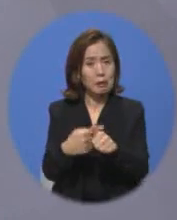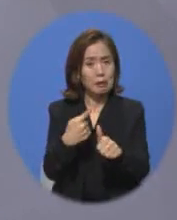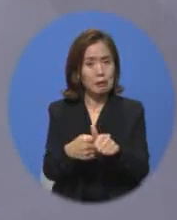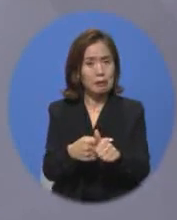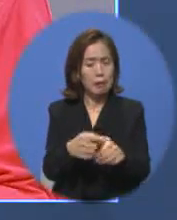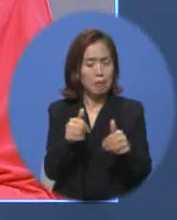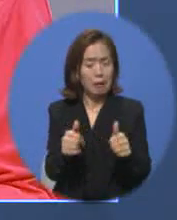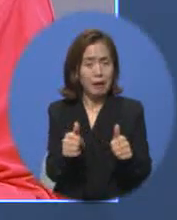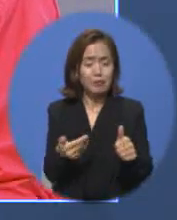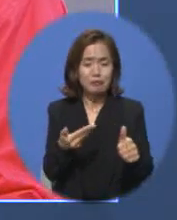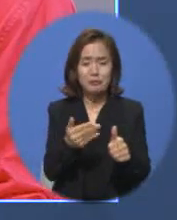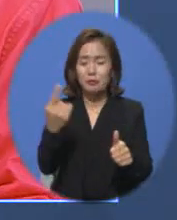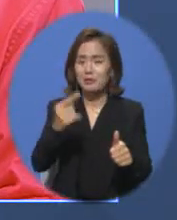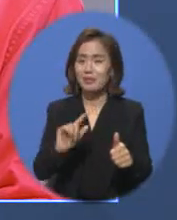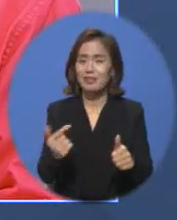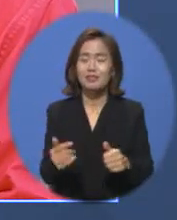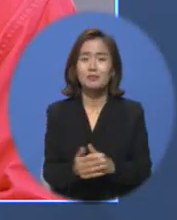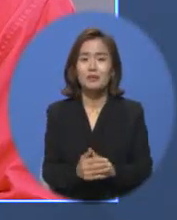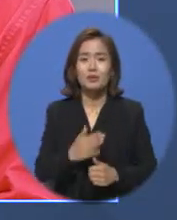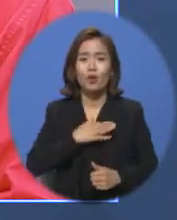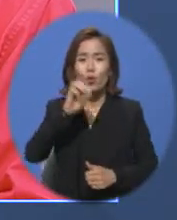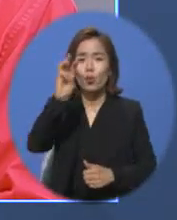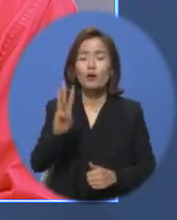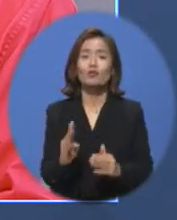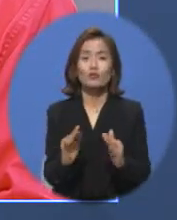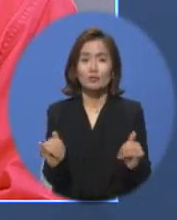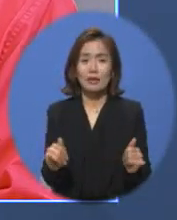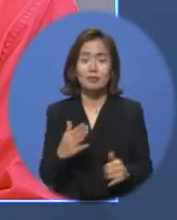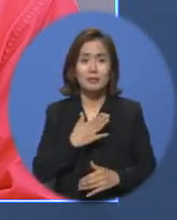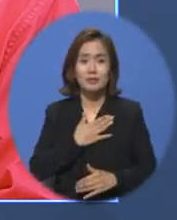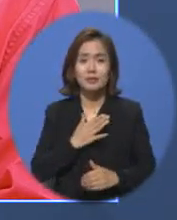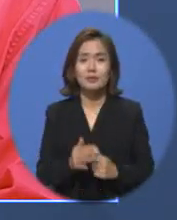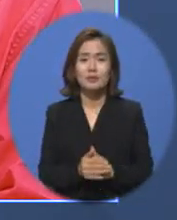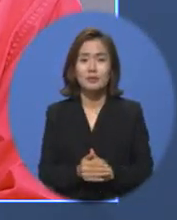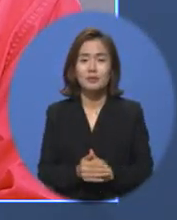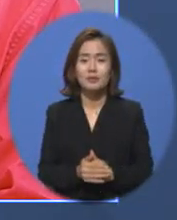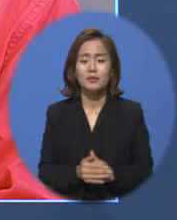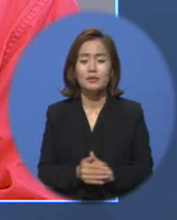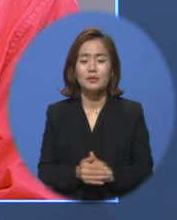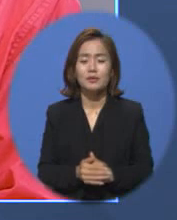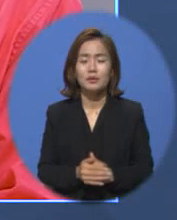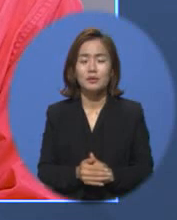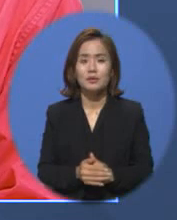민주당을비판하거나판단하기위해이자리에온것이아닙니다. 저는광주출신이고,참고로저는